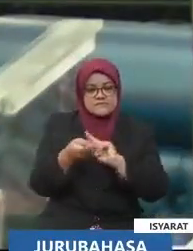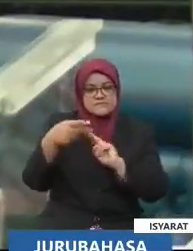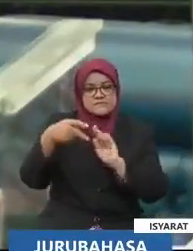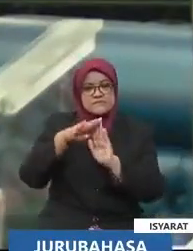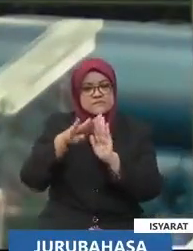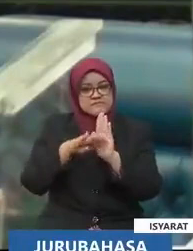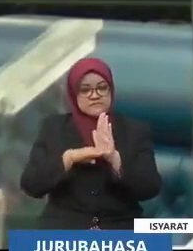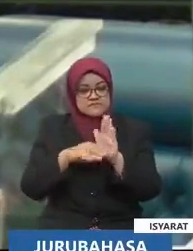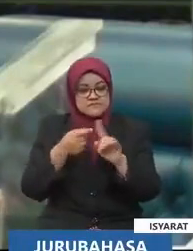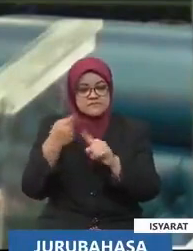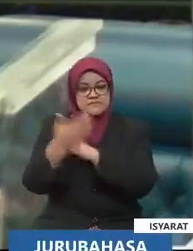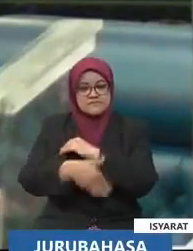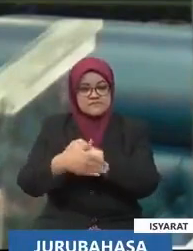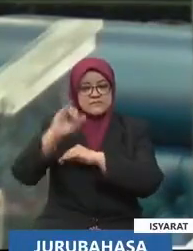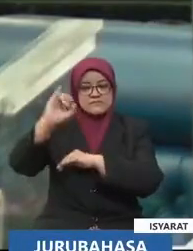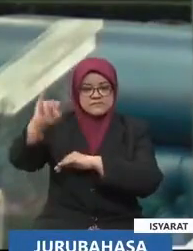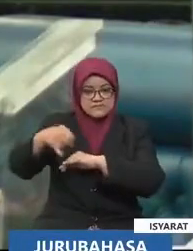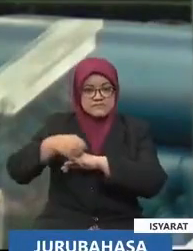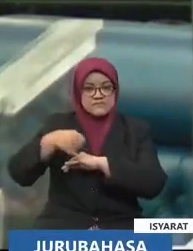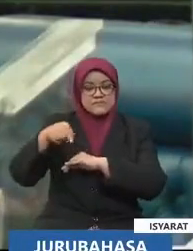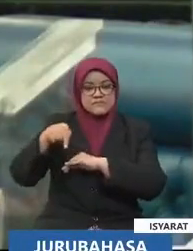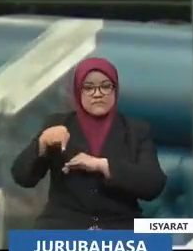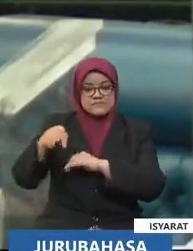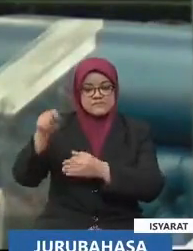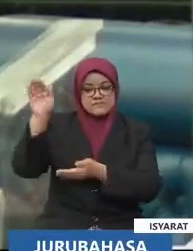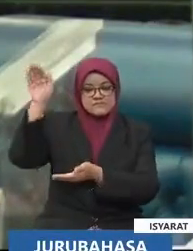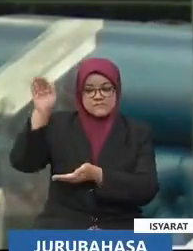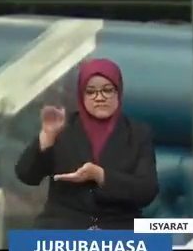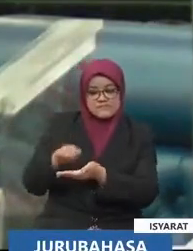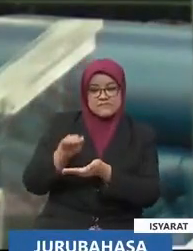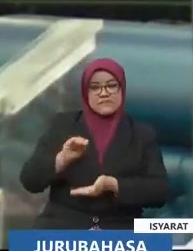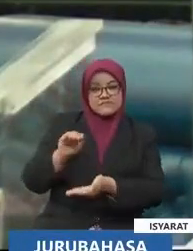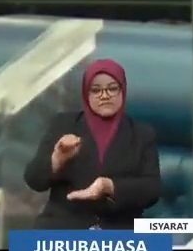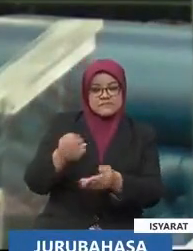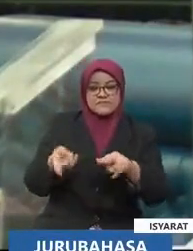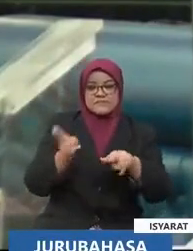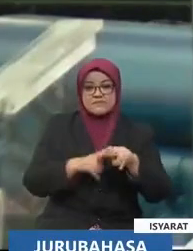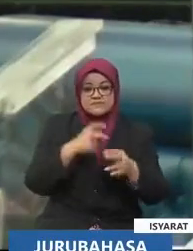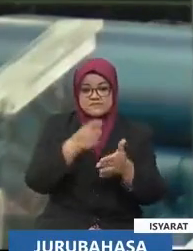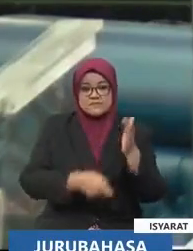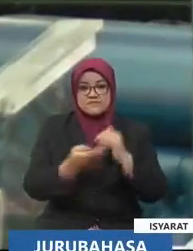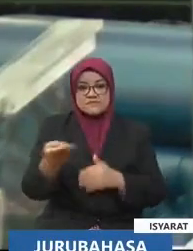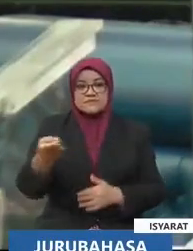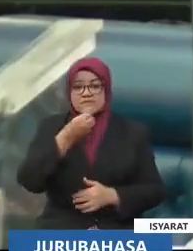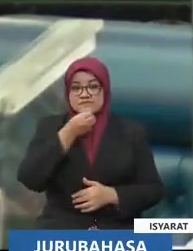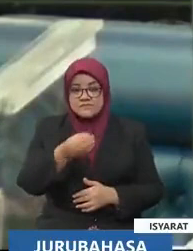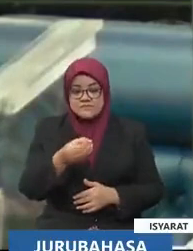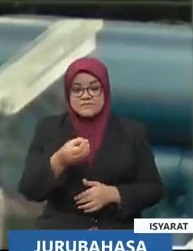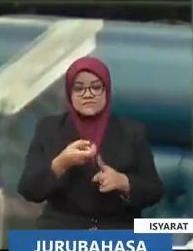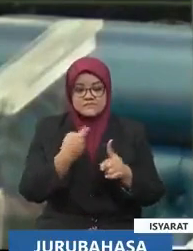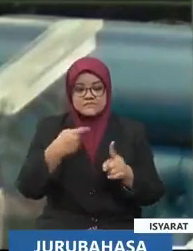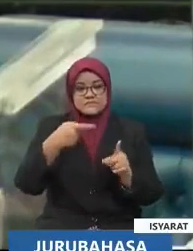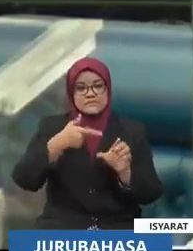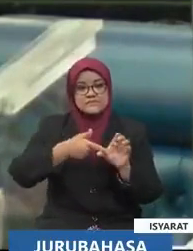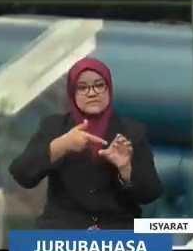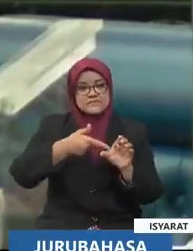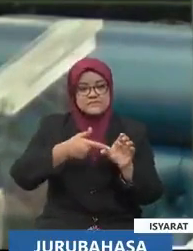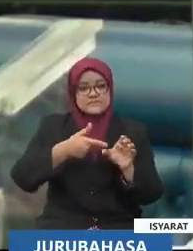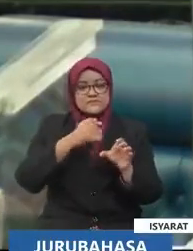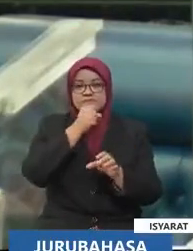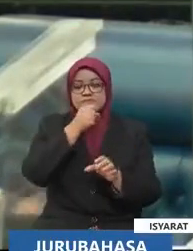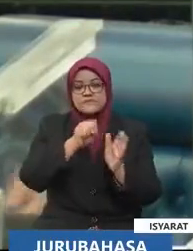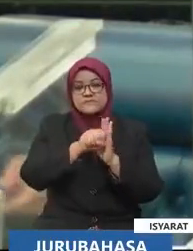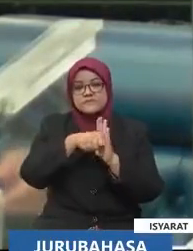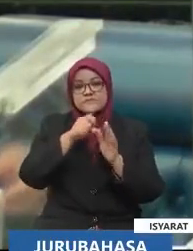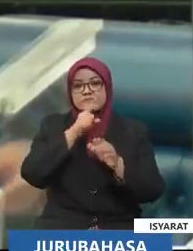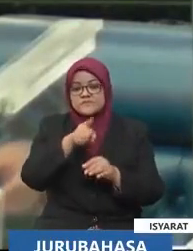polisi daripada negara pengexport yang mengurangkan bekalan kenaikan kelas bahan mentah yang melibatkan hasil petrolium dan